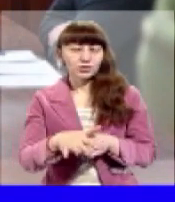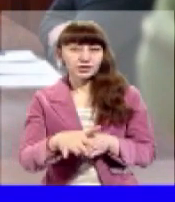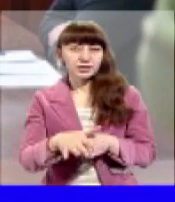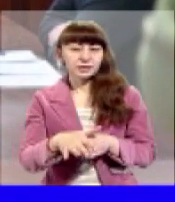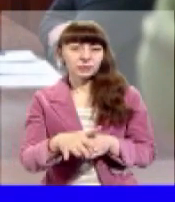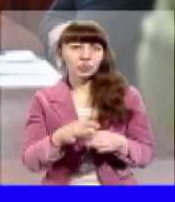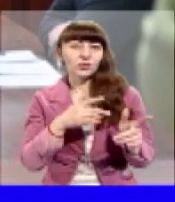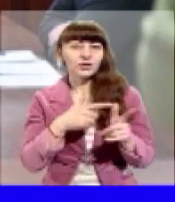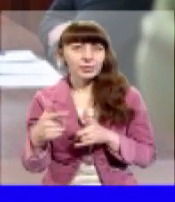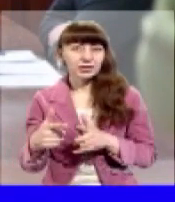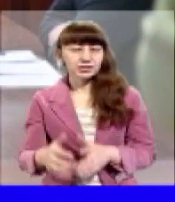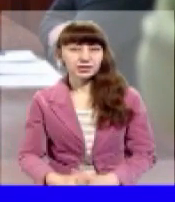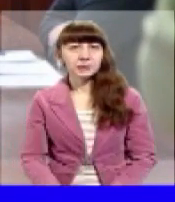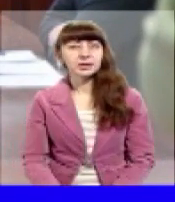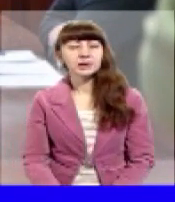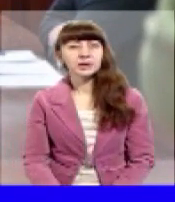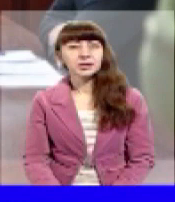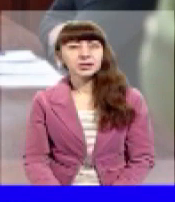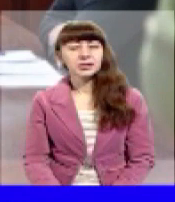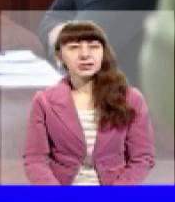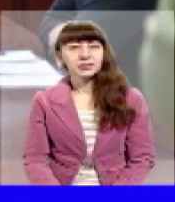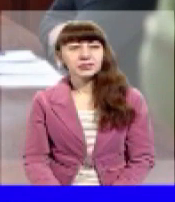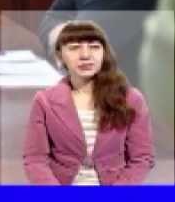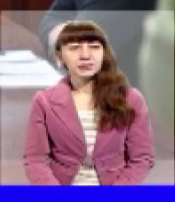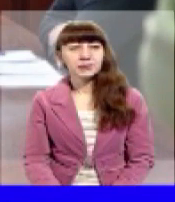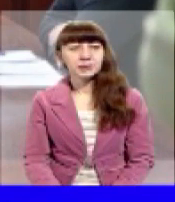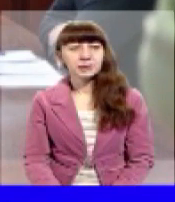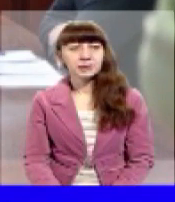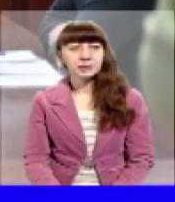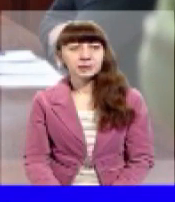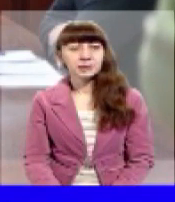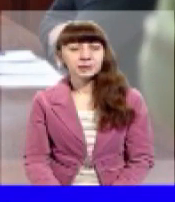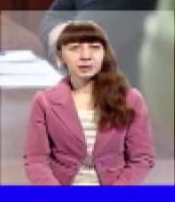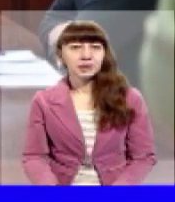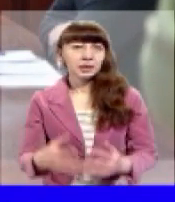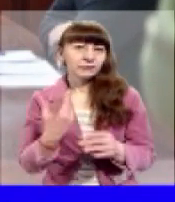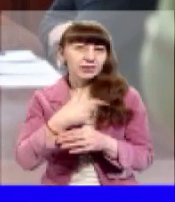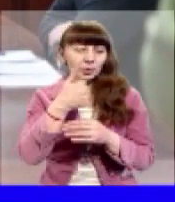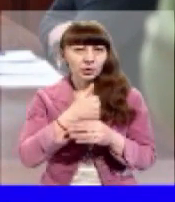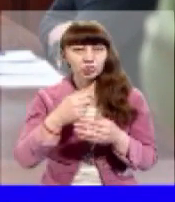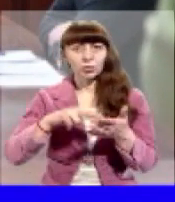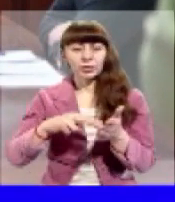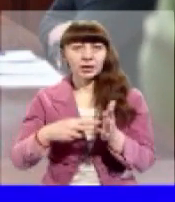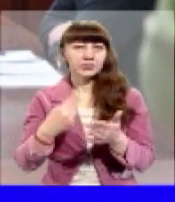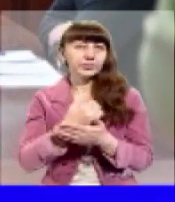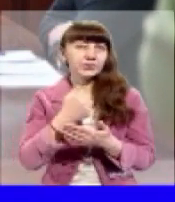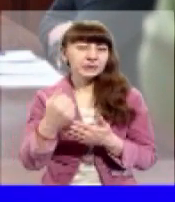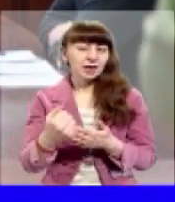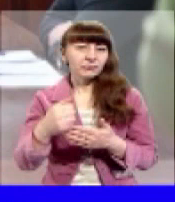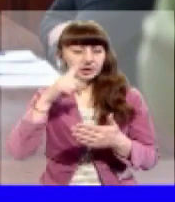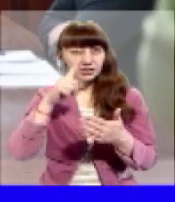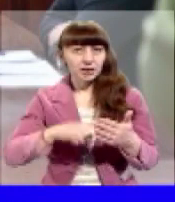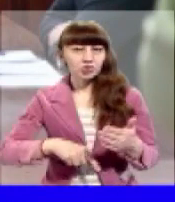серпінін қамтамасыз етуге алмағаны атап өтемін. Кейбір көрсеткіштерге аудандар